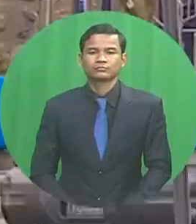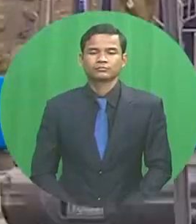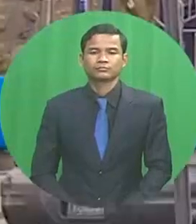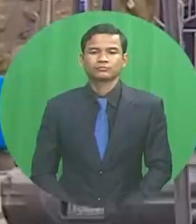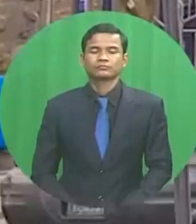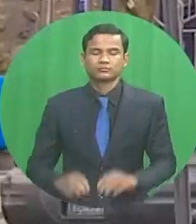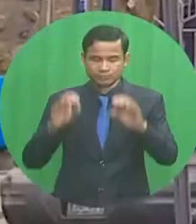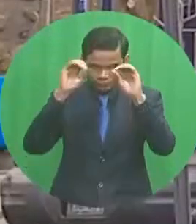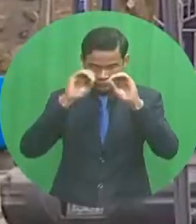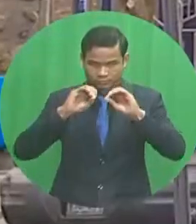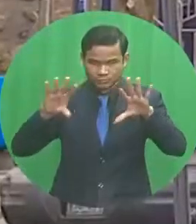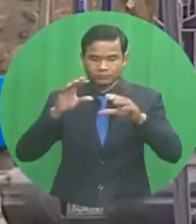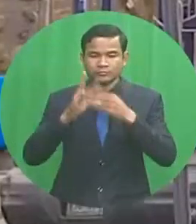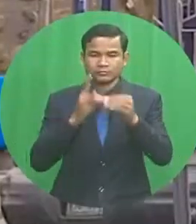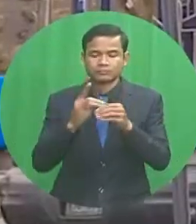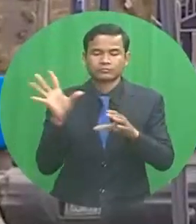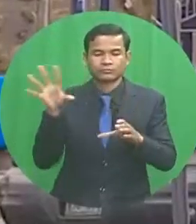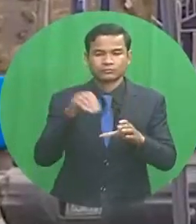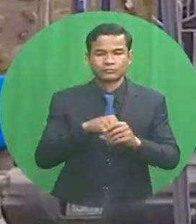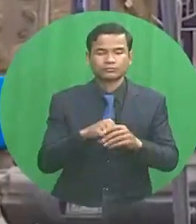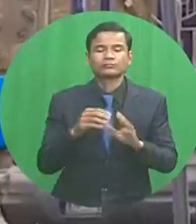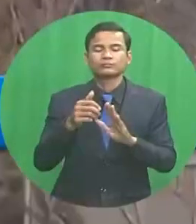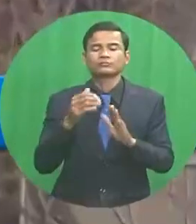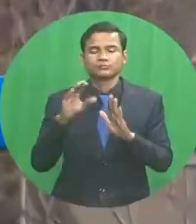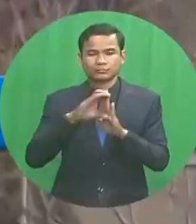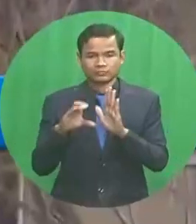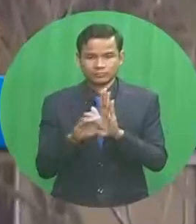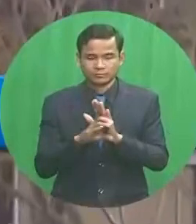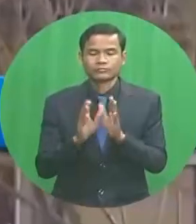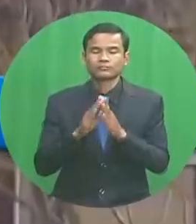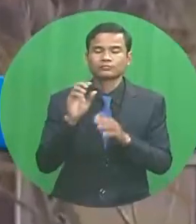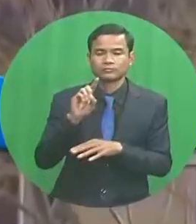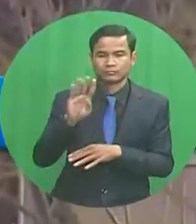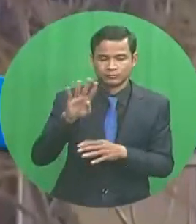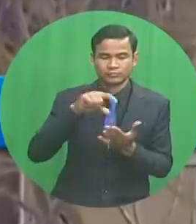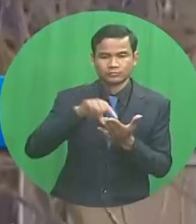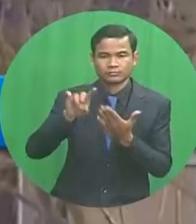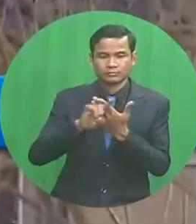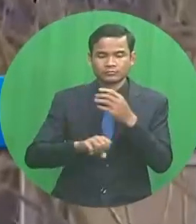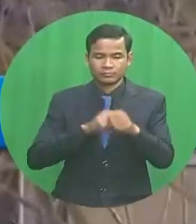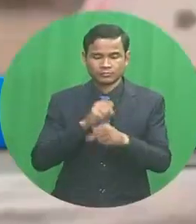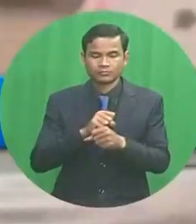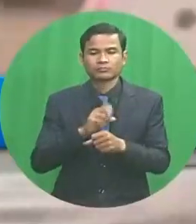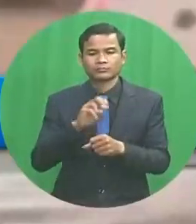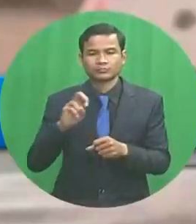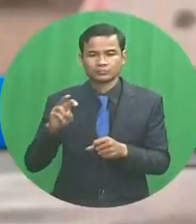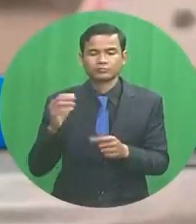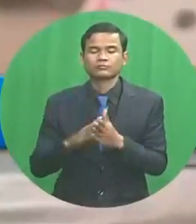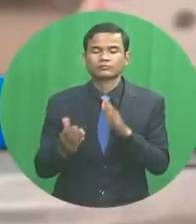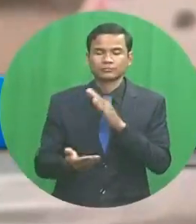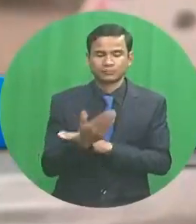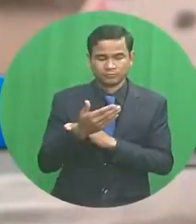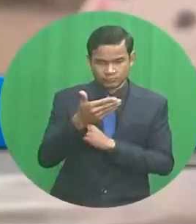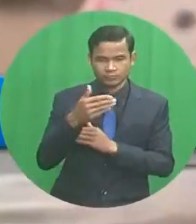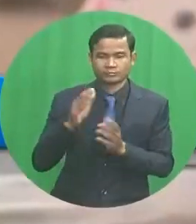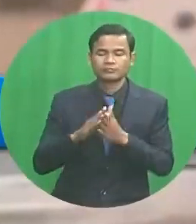ការប្រកាសអាសន្ននេះបានចូលជាធរមានចាប់ពីថ្ងៃទី14ខែកុម្ភៈចាប់ពីវេលាម៉ោង9ព្រឹកដល់ថ្ងៃពុធវេលាម៉ោង10ព្រឹកជាមួយ